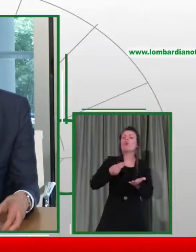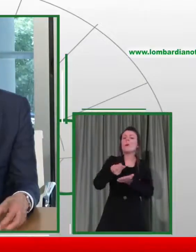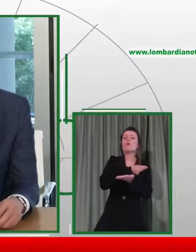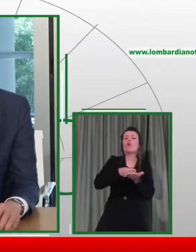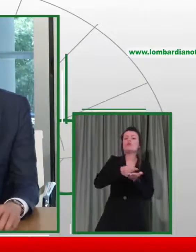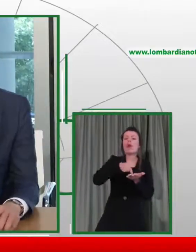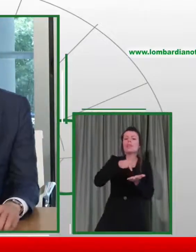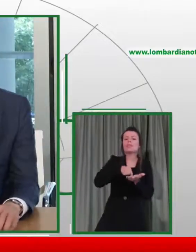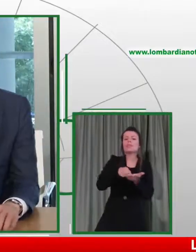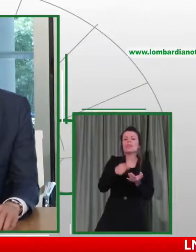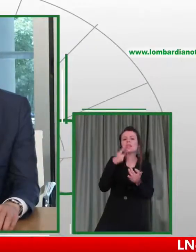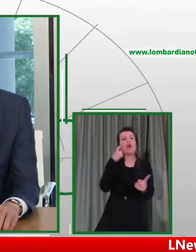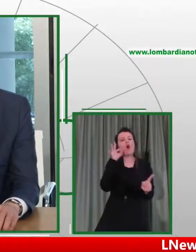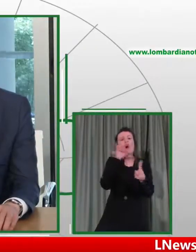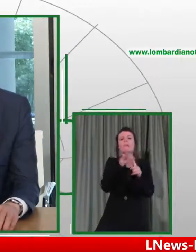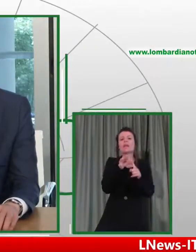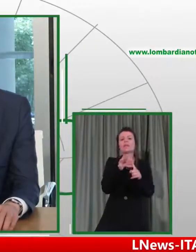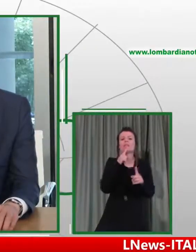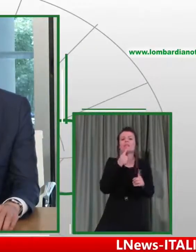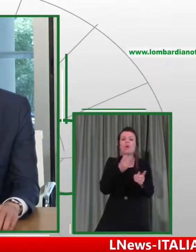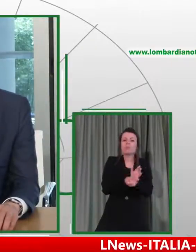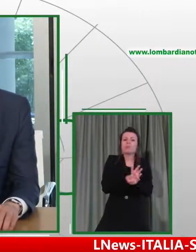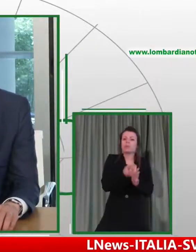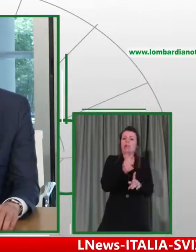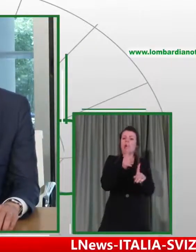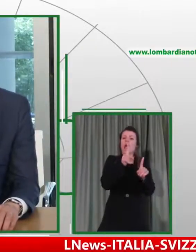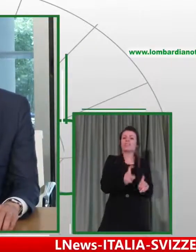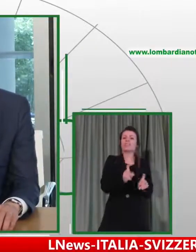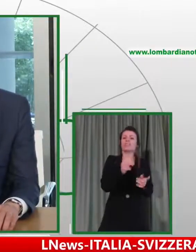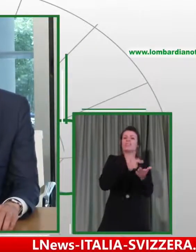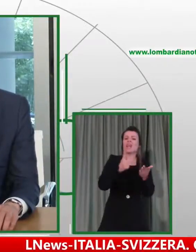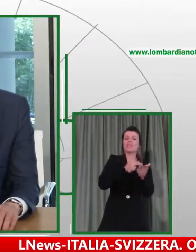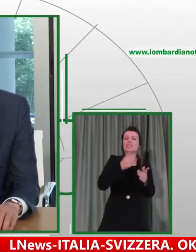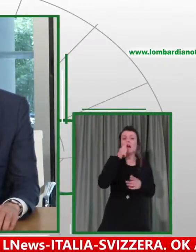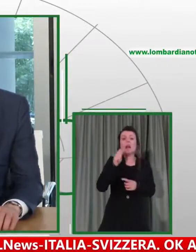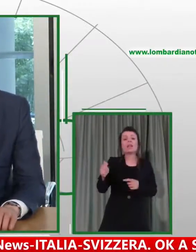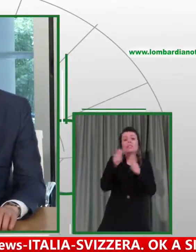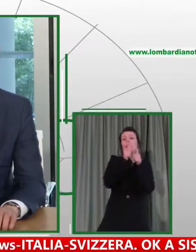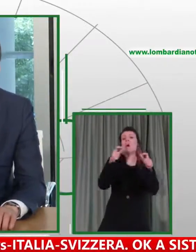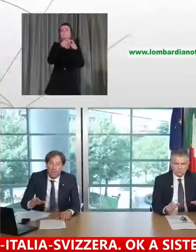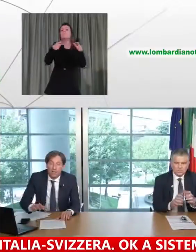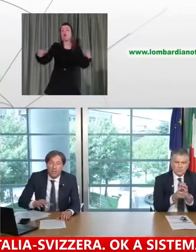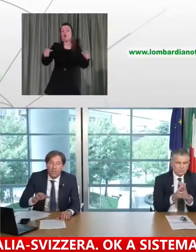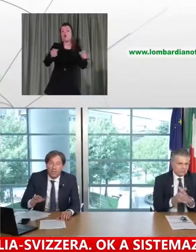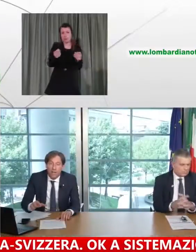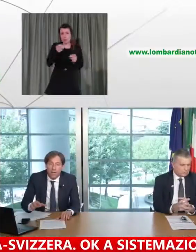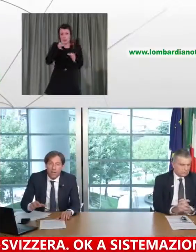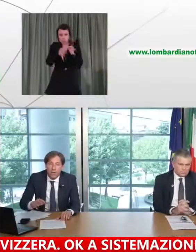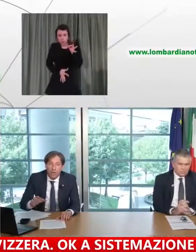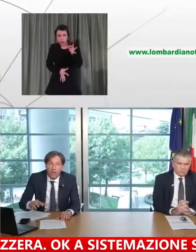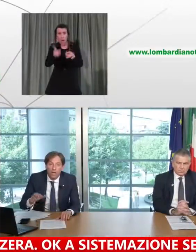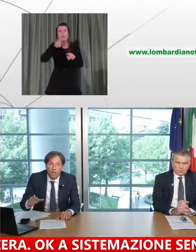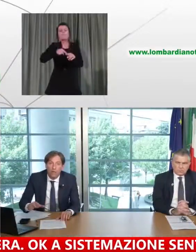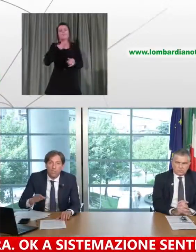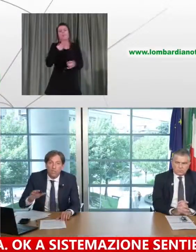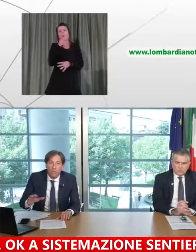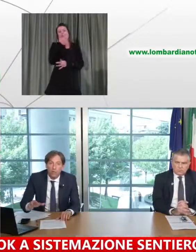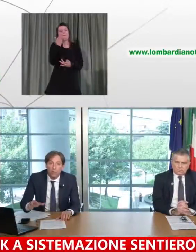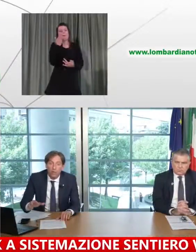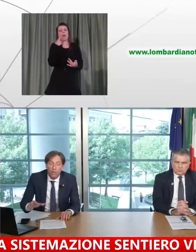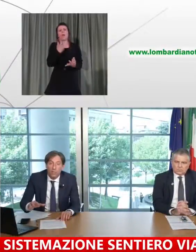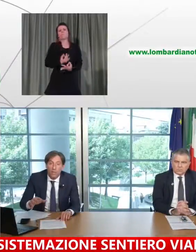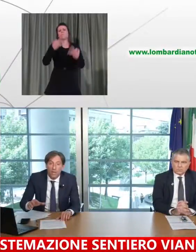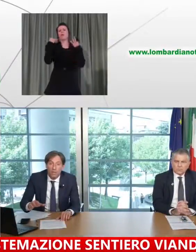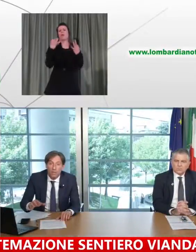di test e di tamponi sempre più rapidi e precisi. Quindi andare a ricercare quali sono i